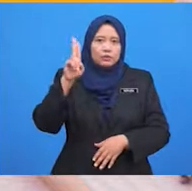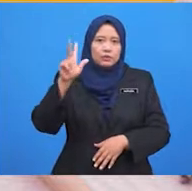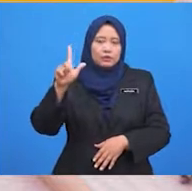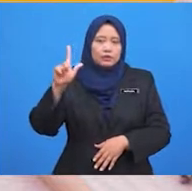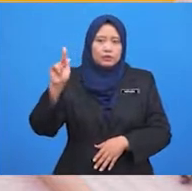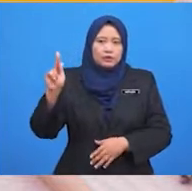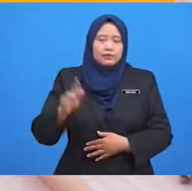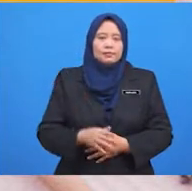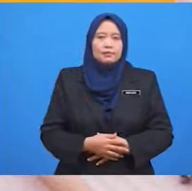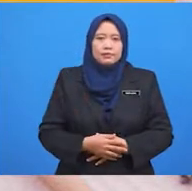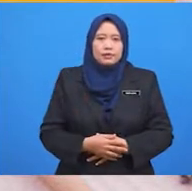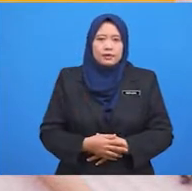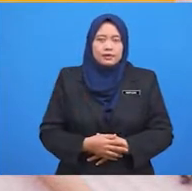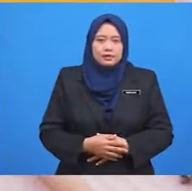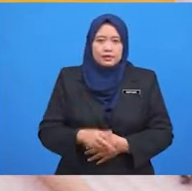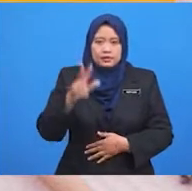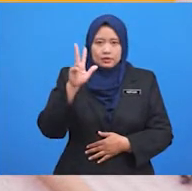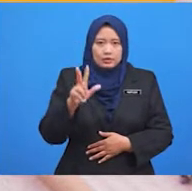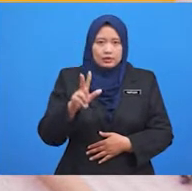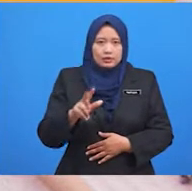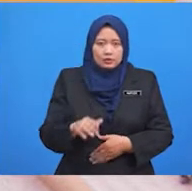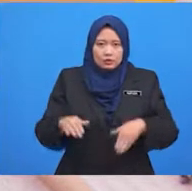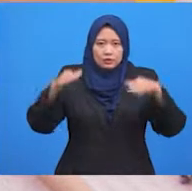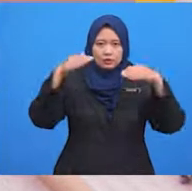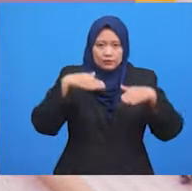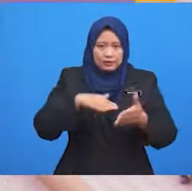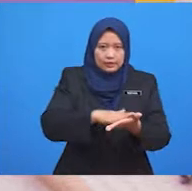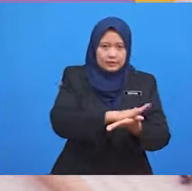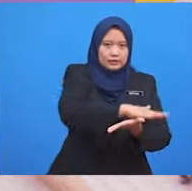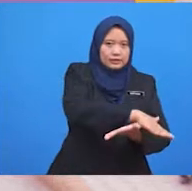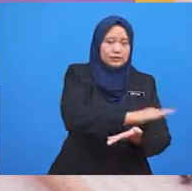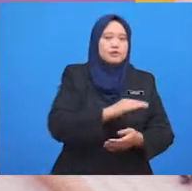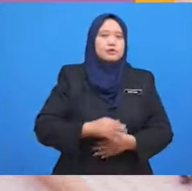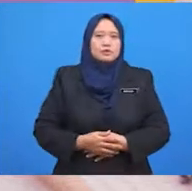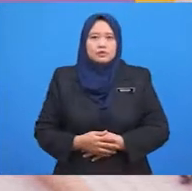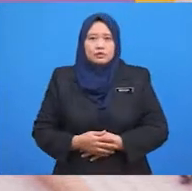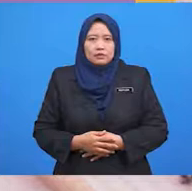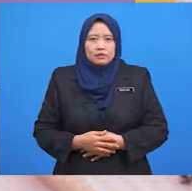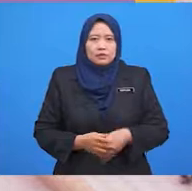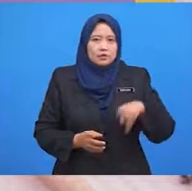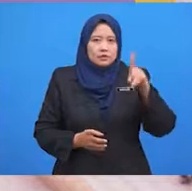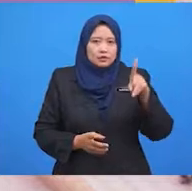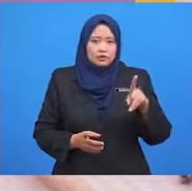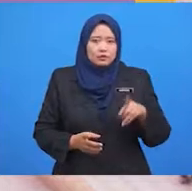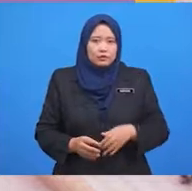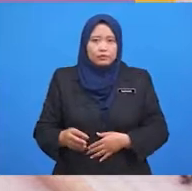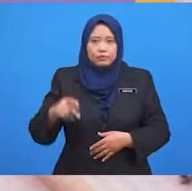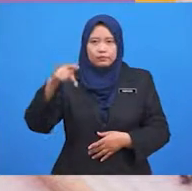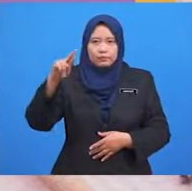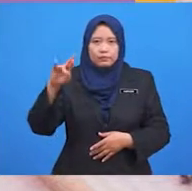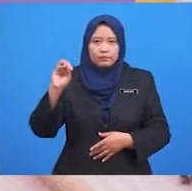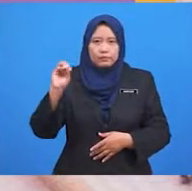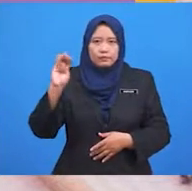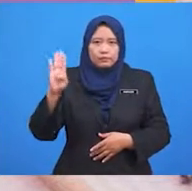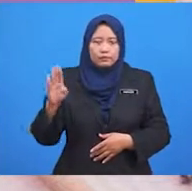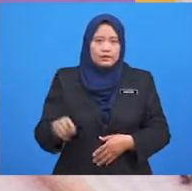berpisah. Cara yang ketiga adalah glide. Satu prop diletakkan di origin, satu